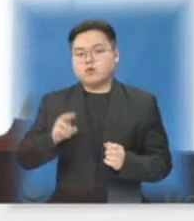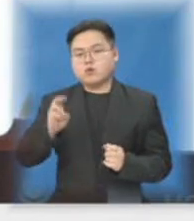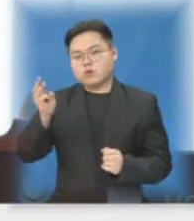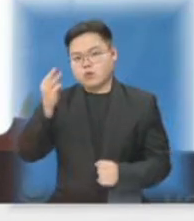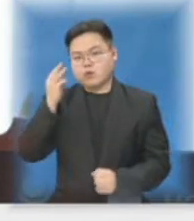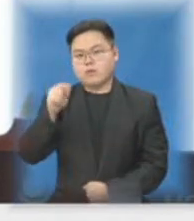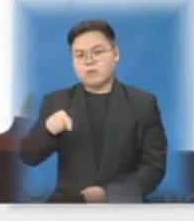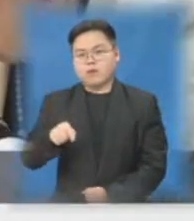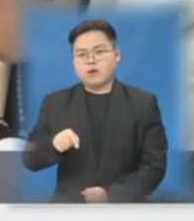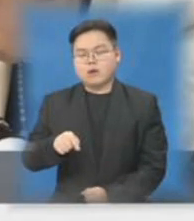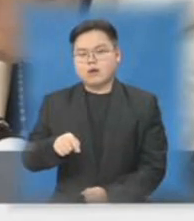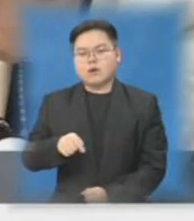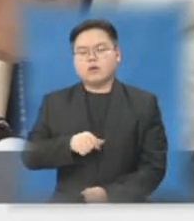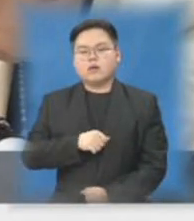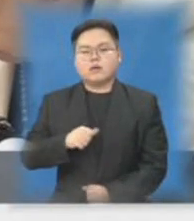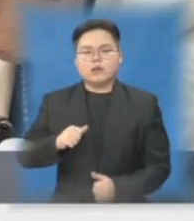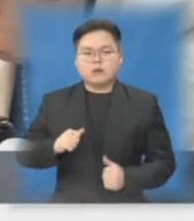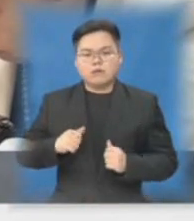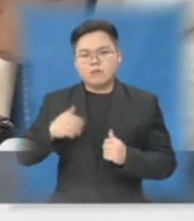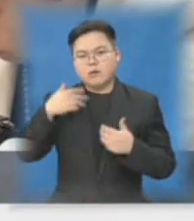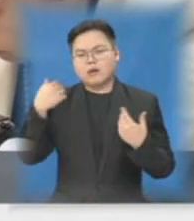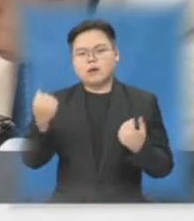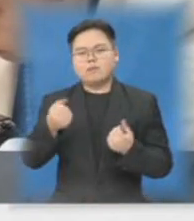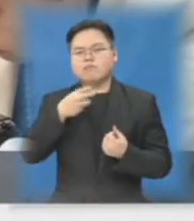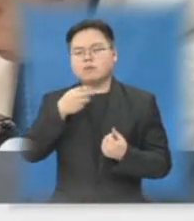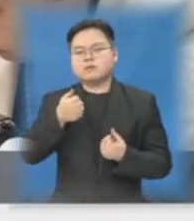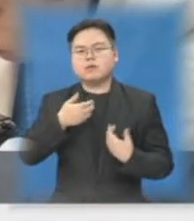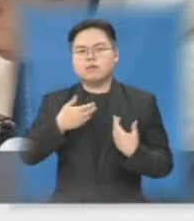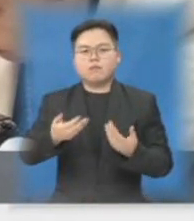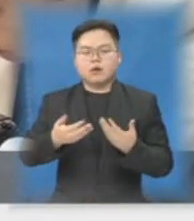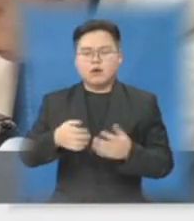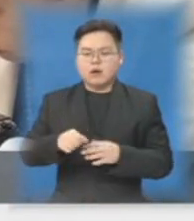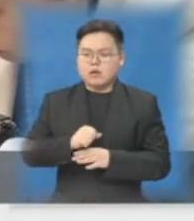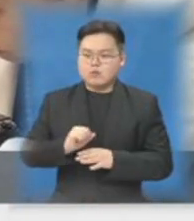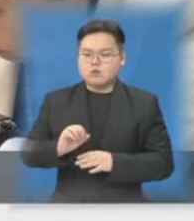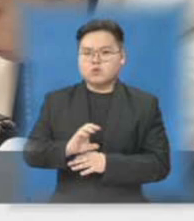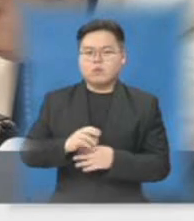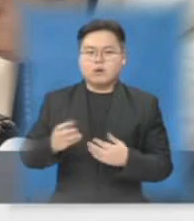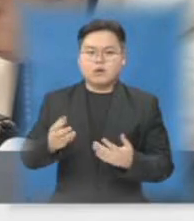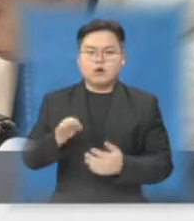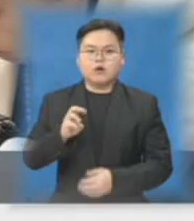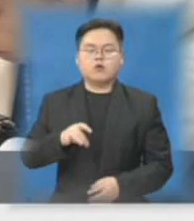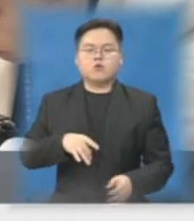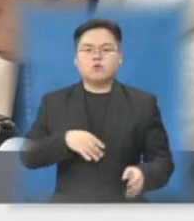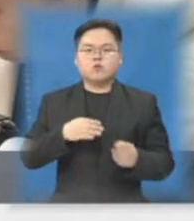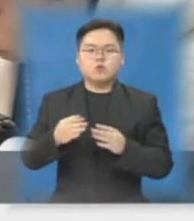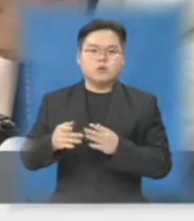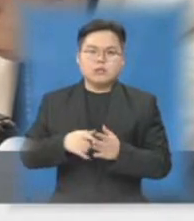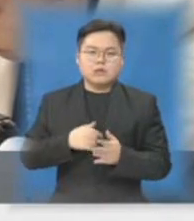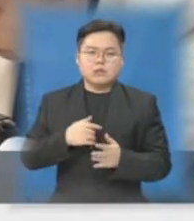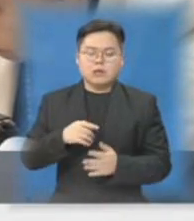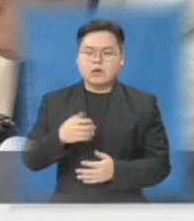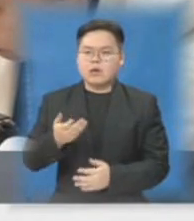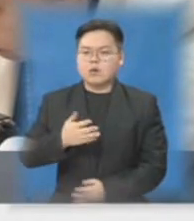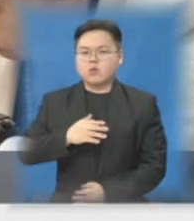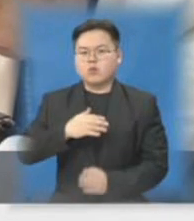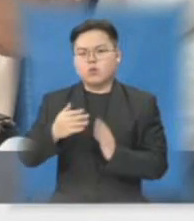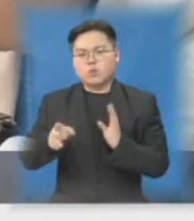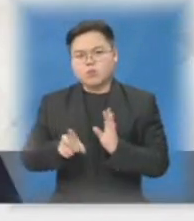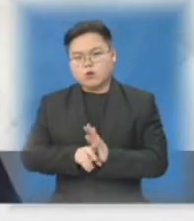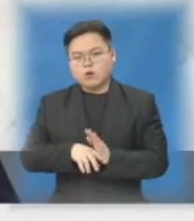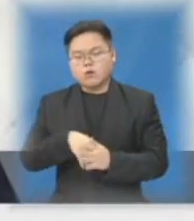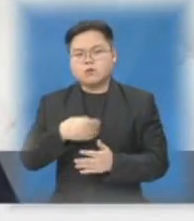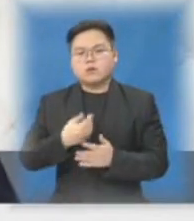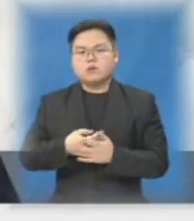байгаа тул малчит иргэдэд мэдээллийг сайтар хүргэж, аль аймаг сумд отор нүүдэл хийх шаардлагатай, хаашаа нүүх боломжтой гэх